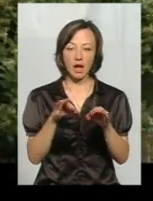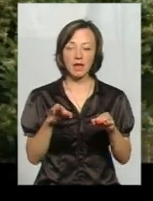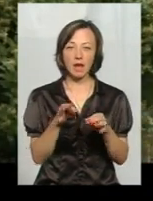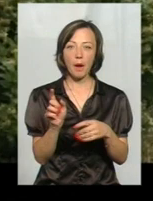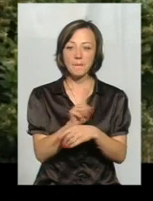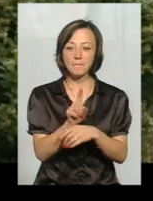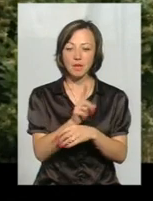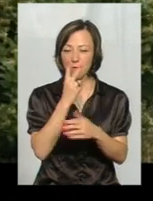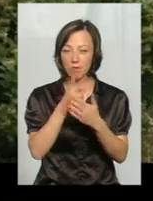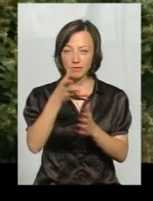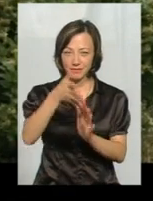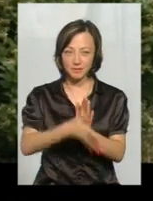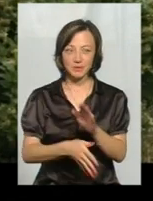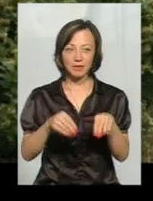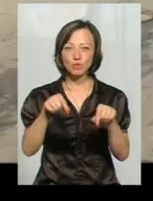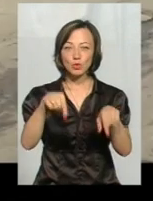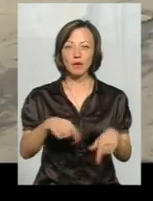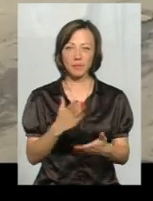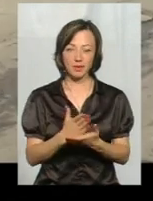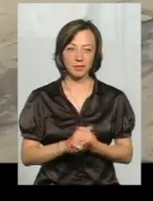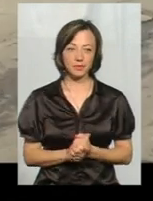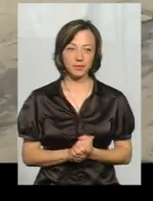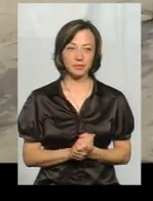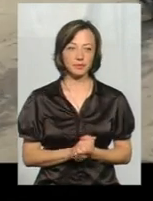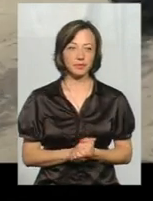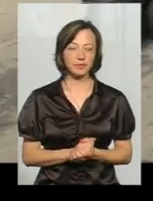щоб просвітити землю, щоб подивитися, що є.